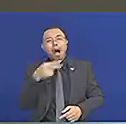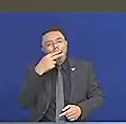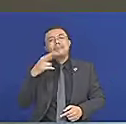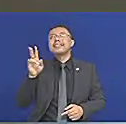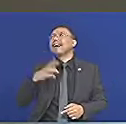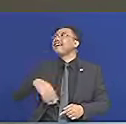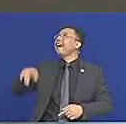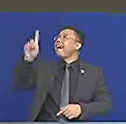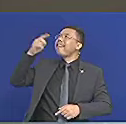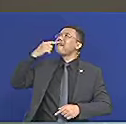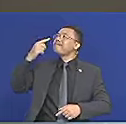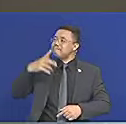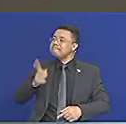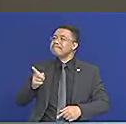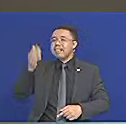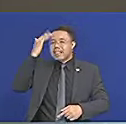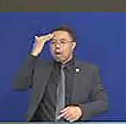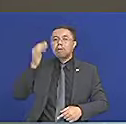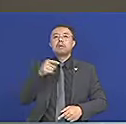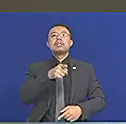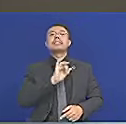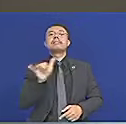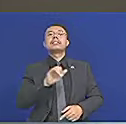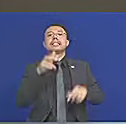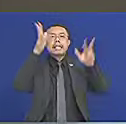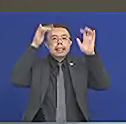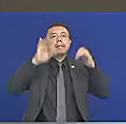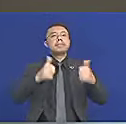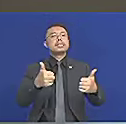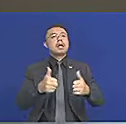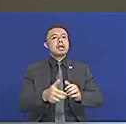kamu masih bisa menjadi seperti setan.